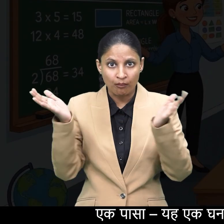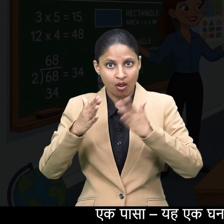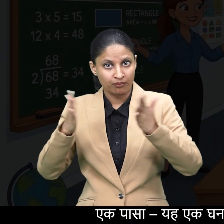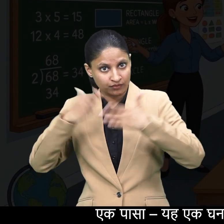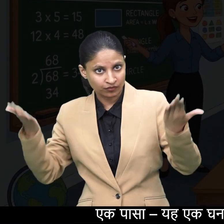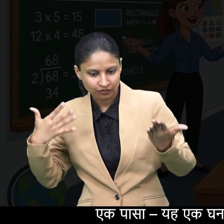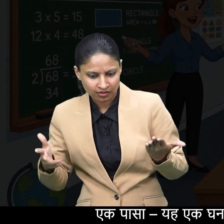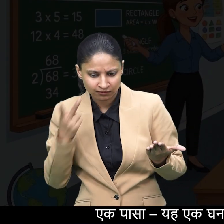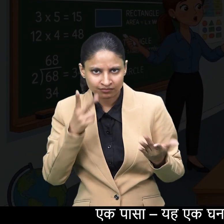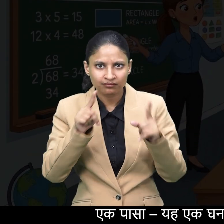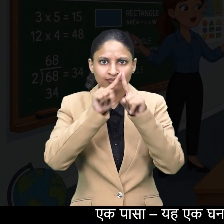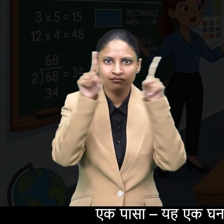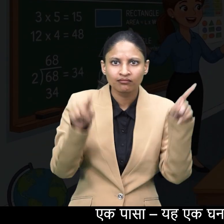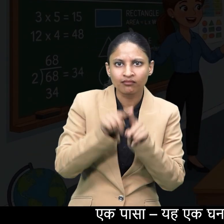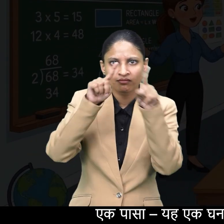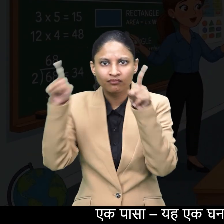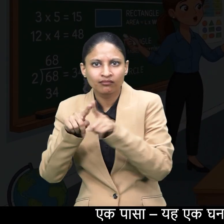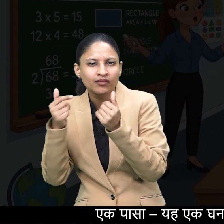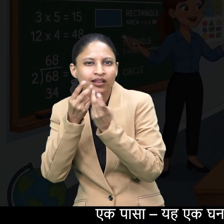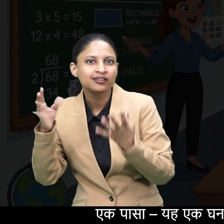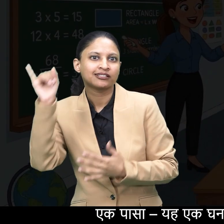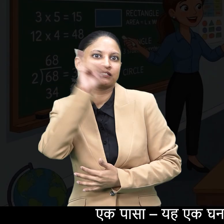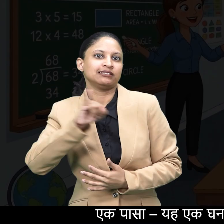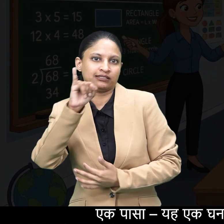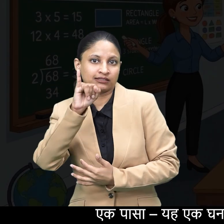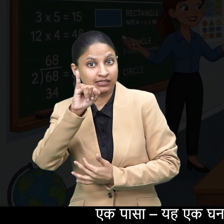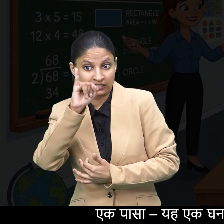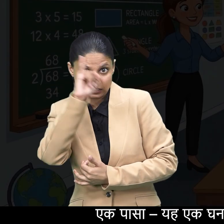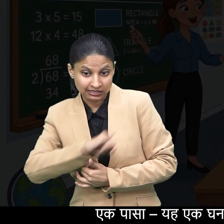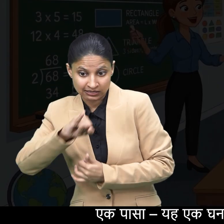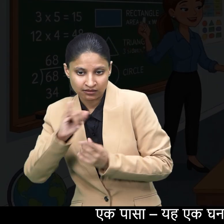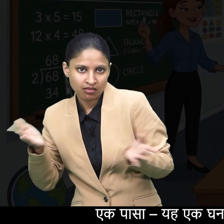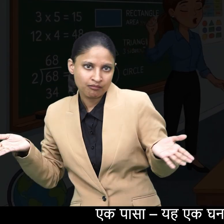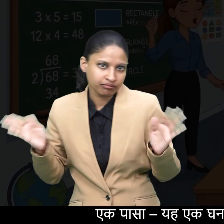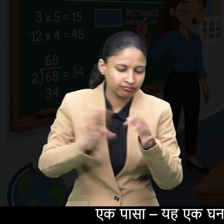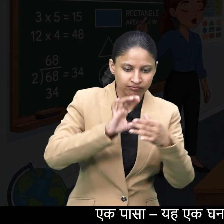यह एक घन है जो एक साथ जुड़े हुए 6 वर्गों में खुलता है।